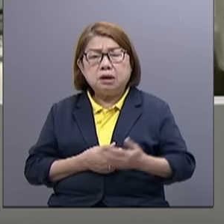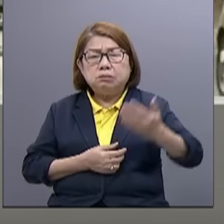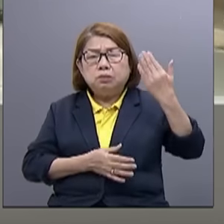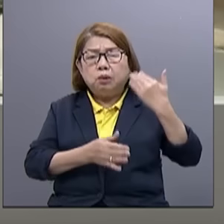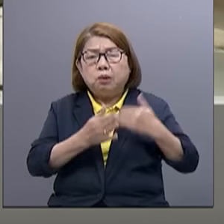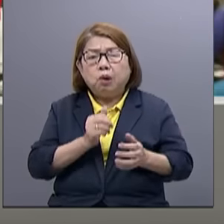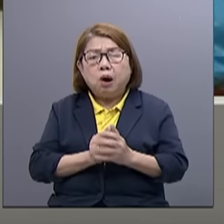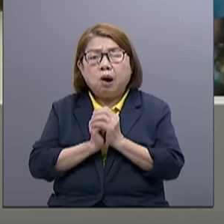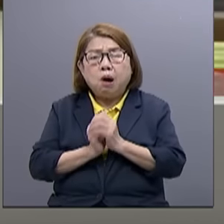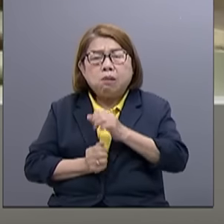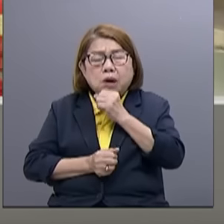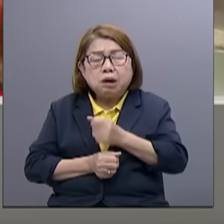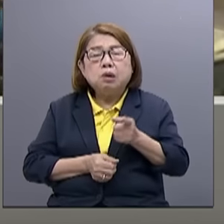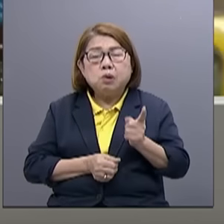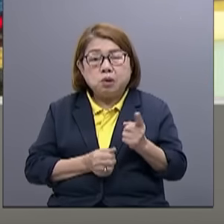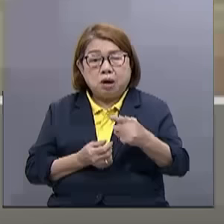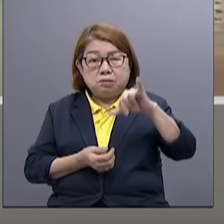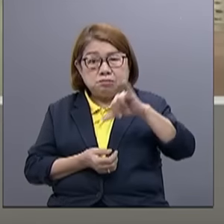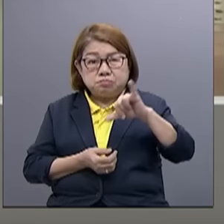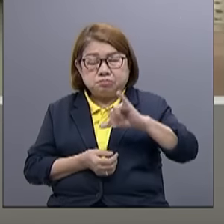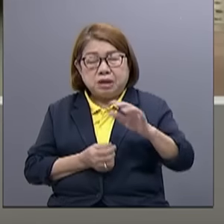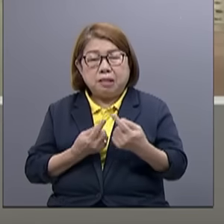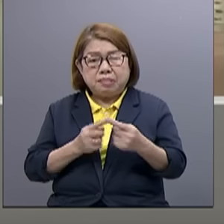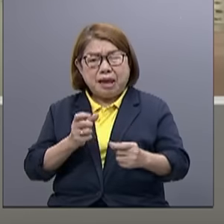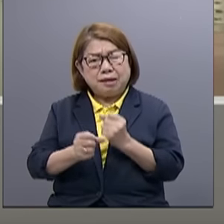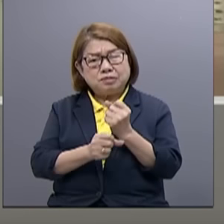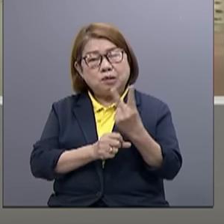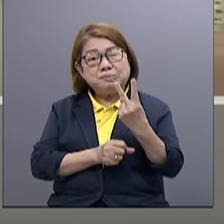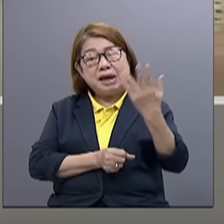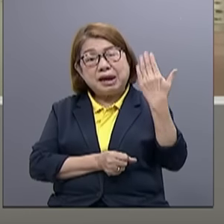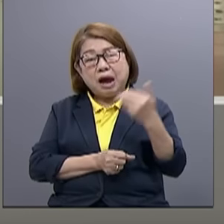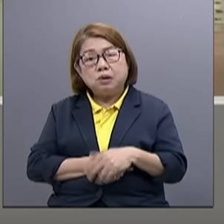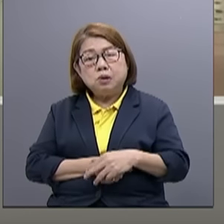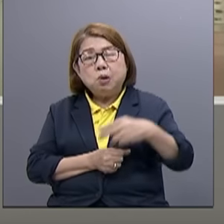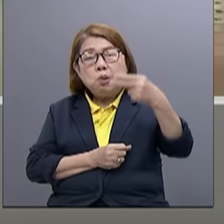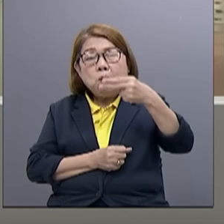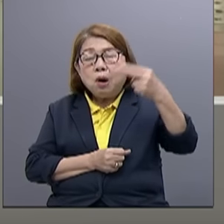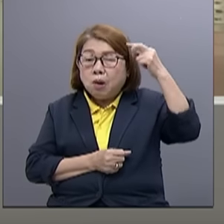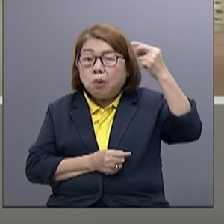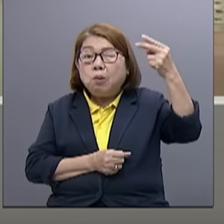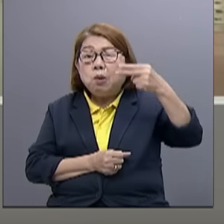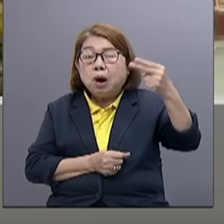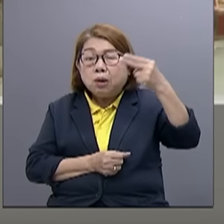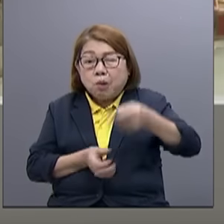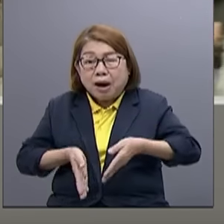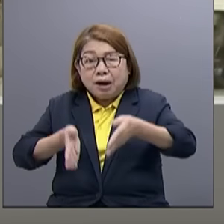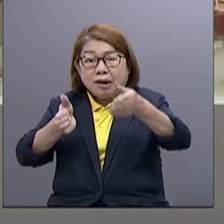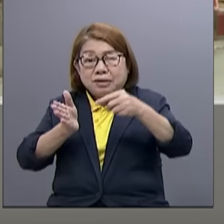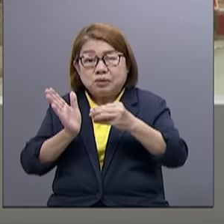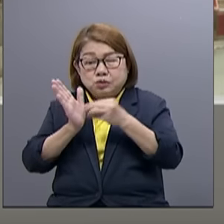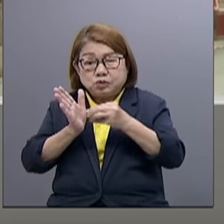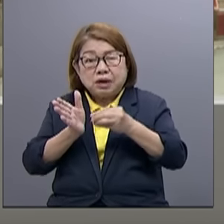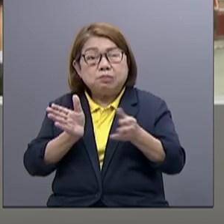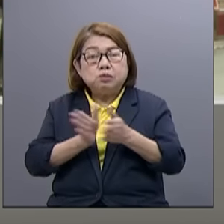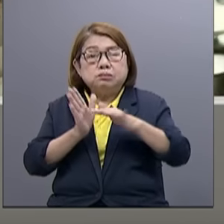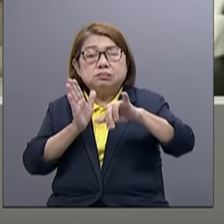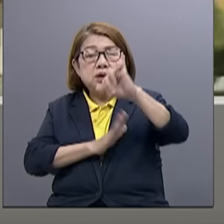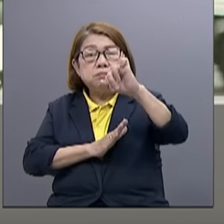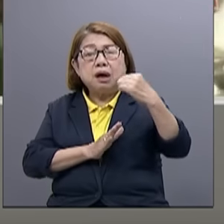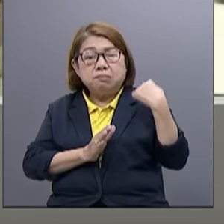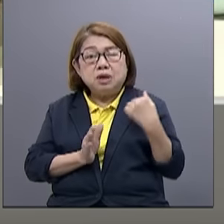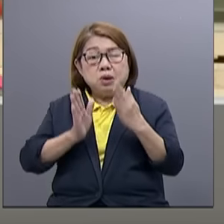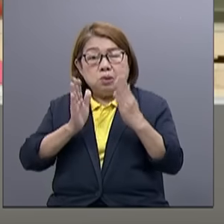า2ปีมานี้ค่ะย่านห้วยขวางหรือเชียงใหม่ก็มีร้านค้าสินค้าจากจีนเข้ามาใช้นักแสดงจีนม